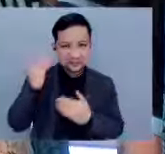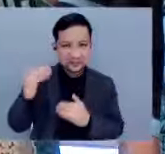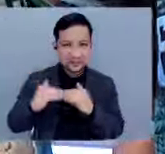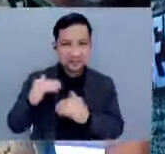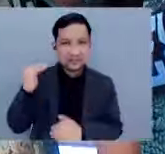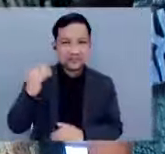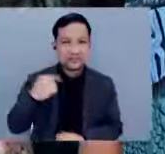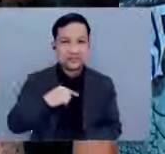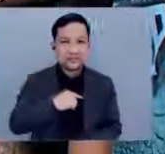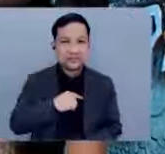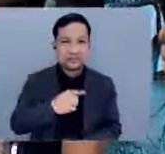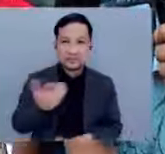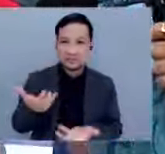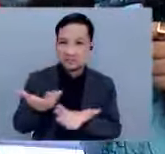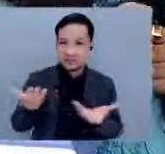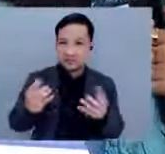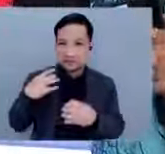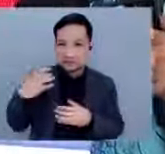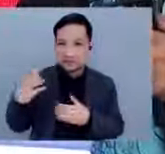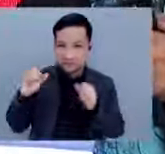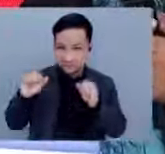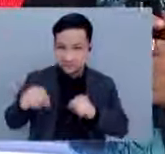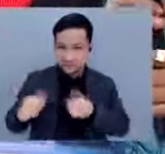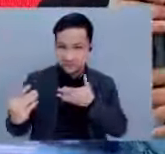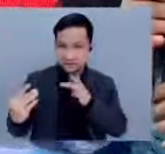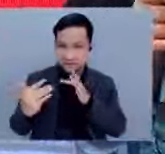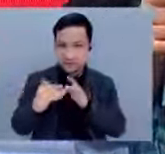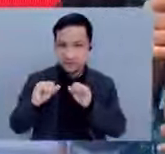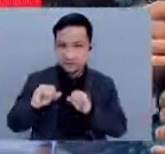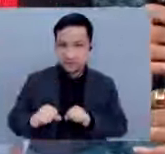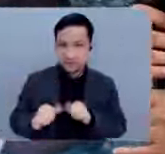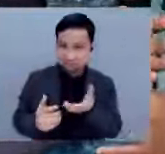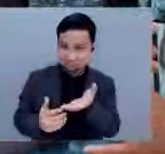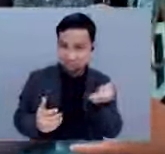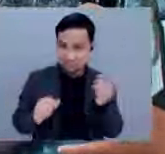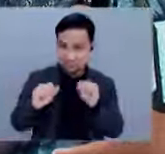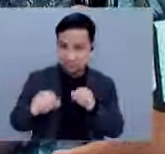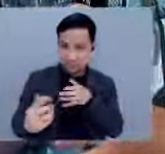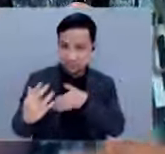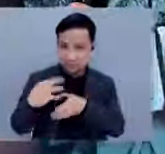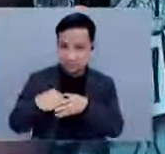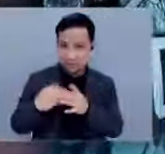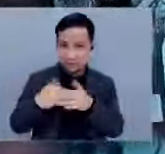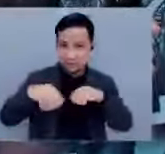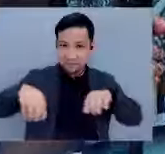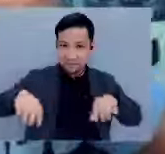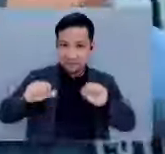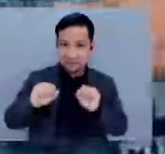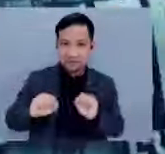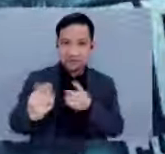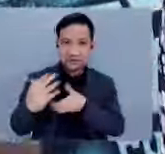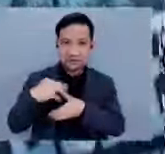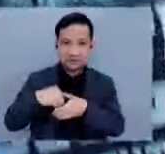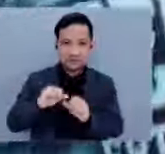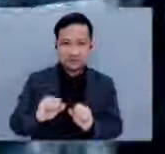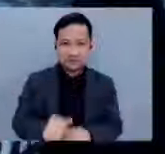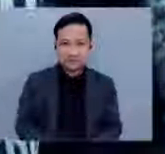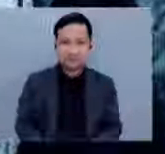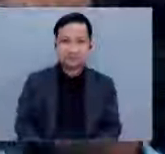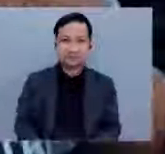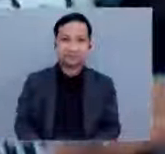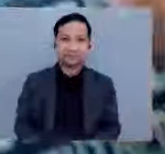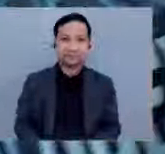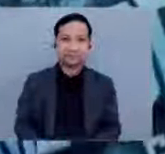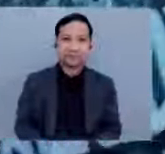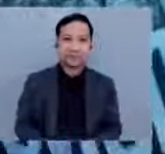Where do we find you? Where can we ano join you in? Baka mamaya pwede yung mga malapit sa inyo, join sa inyo. Ayan po, kami